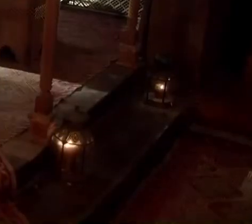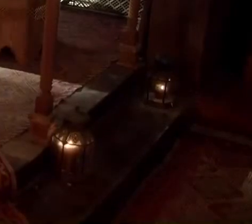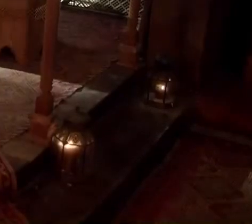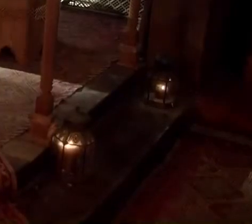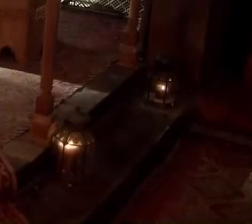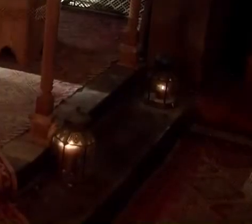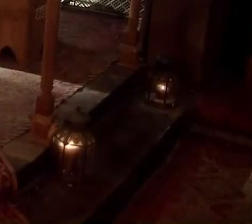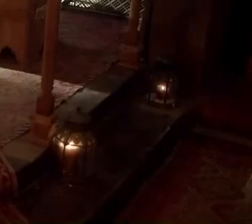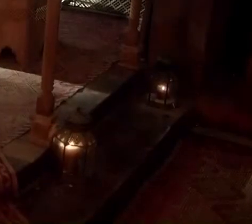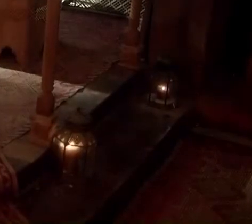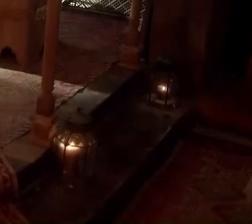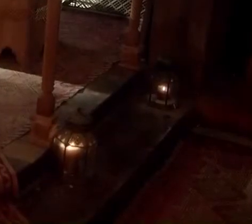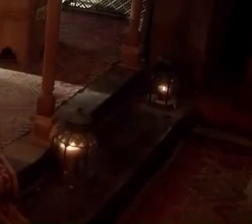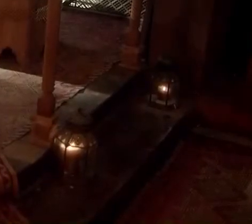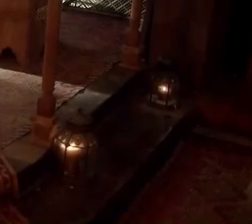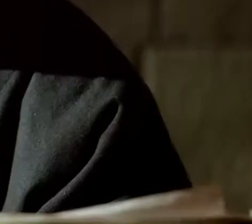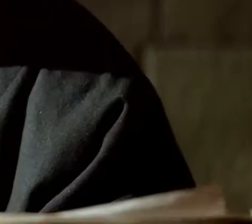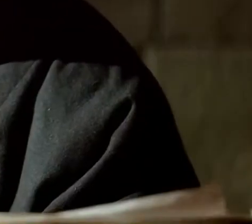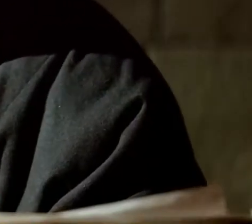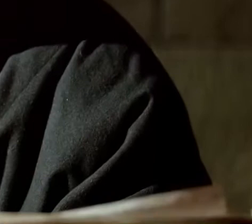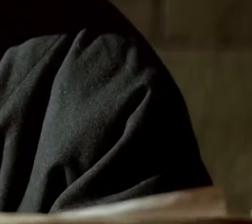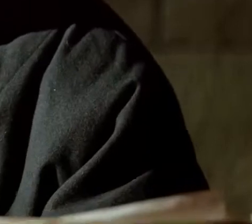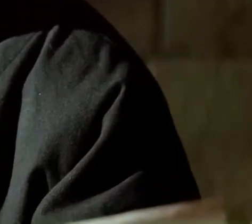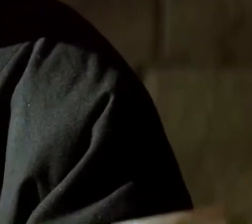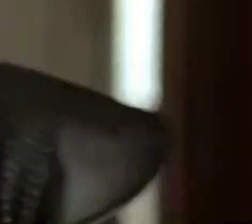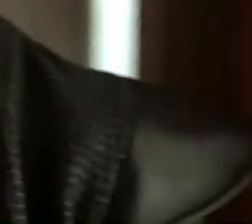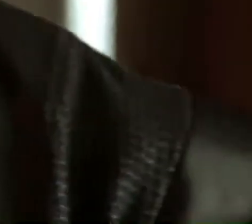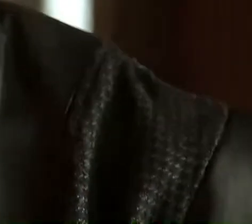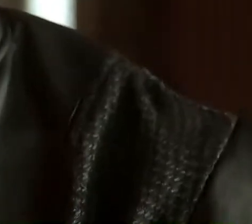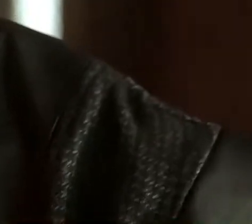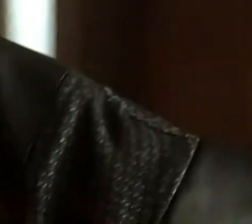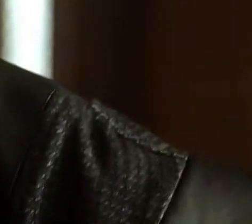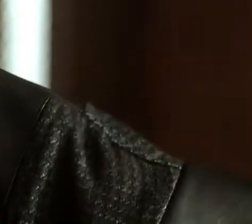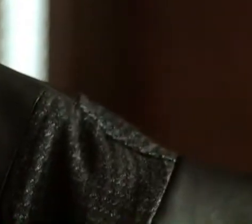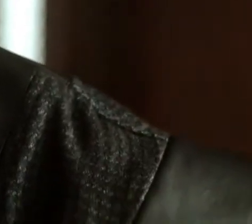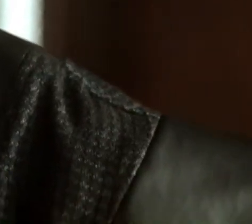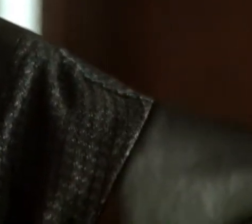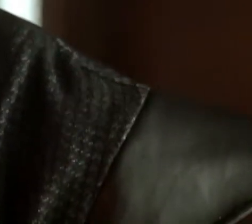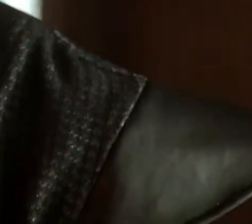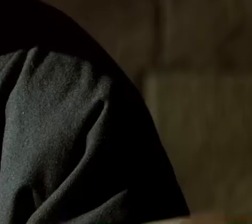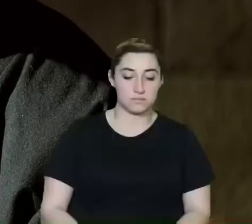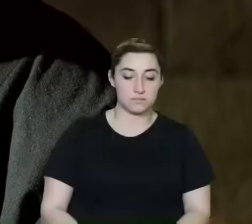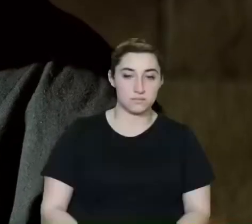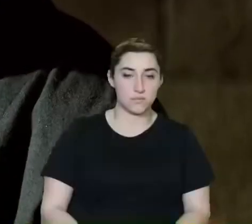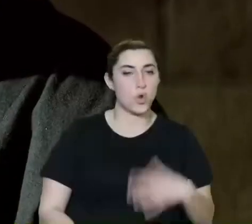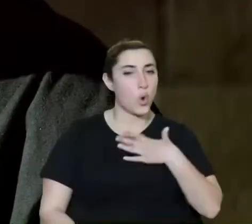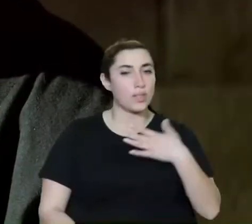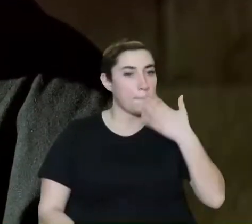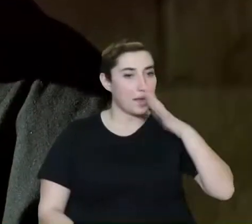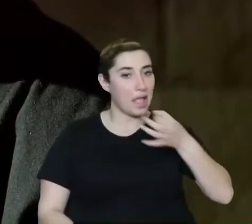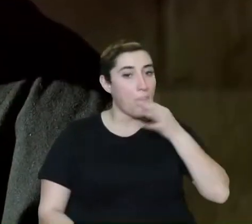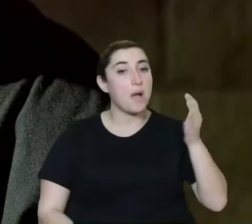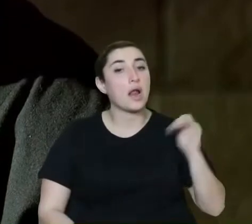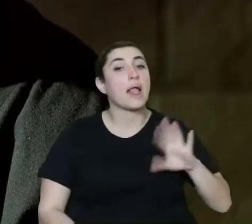kaşlı, kara gözlü. İlyas'ın karşısında durdu. İlyas soran gözlerle bakarak başını kaldırdı. Subaşı selam verdi. Konya'dan beklediğimiz